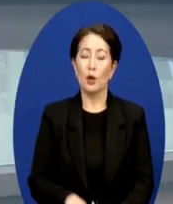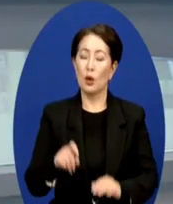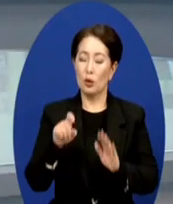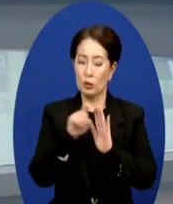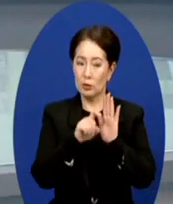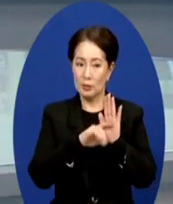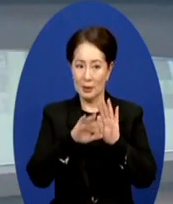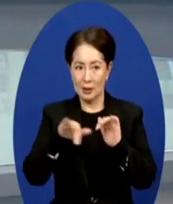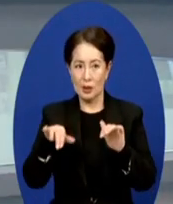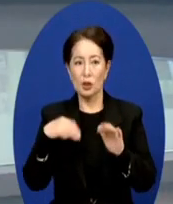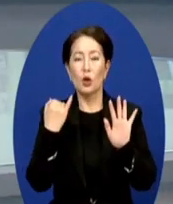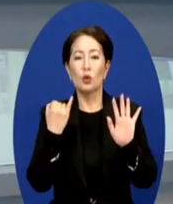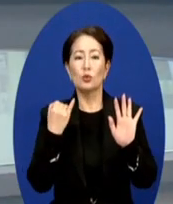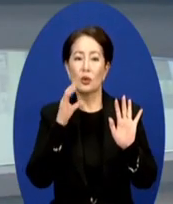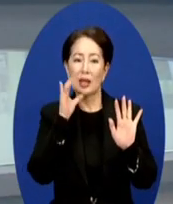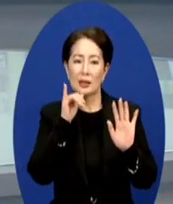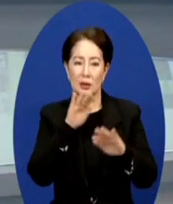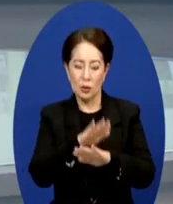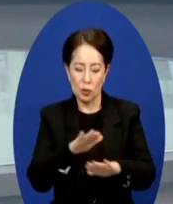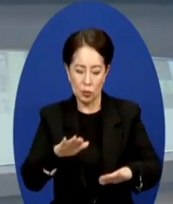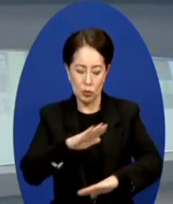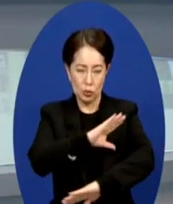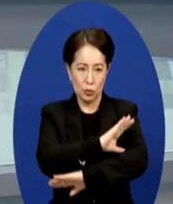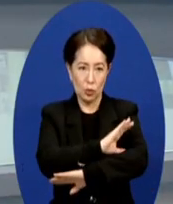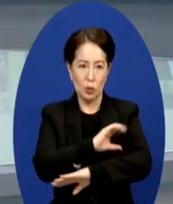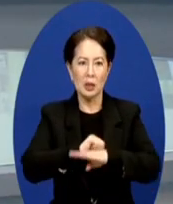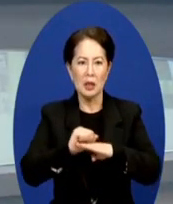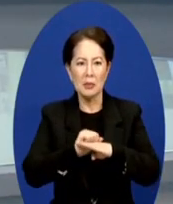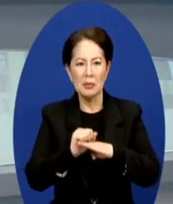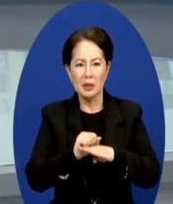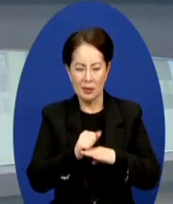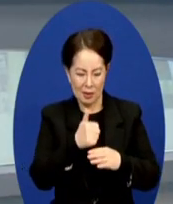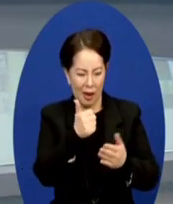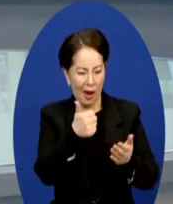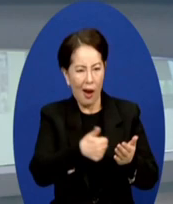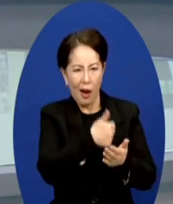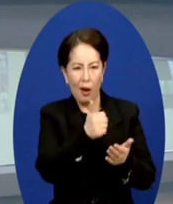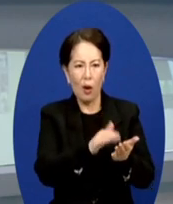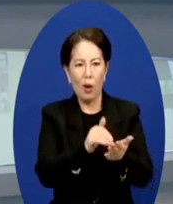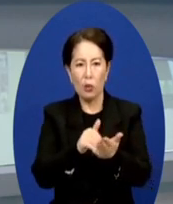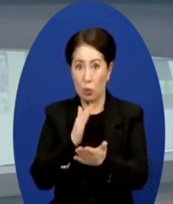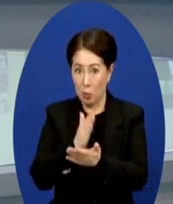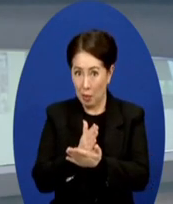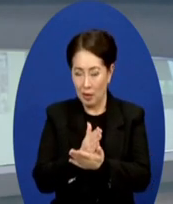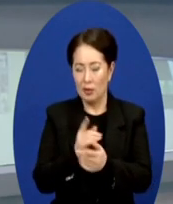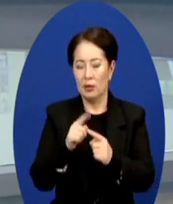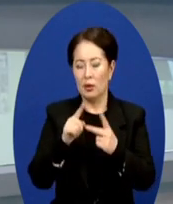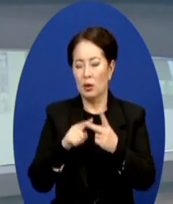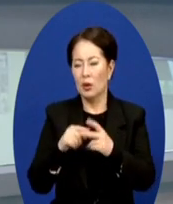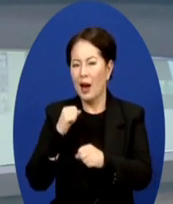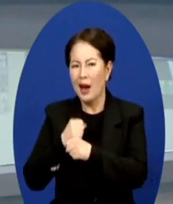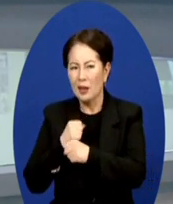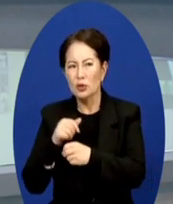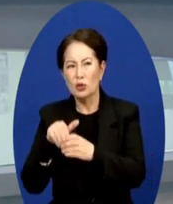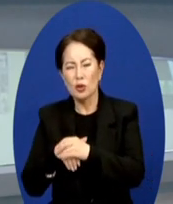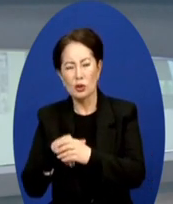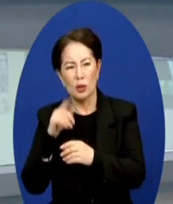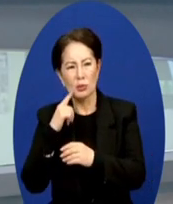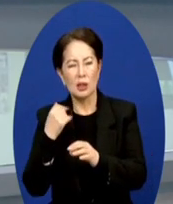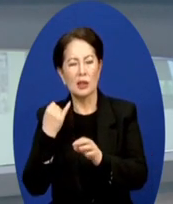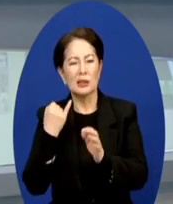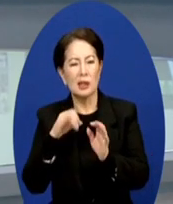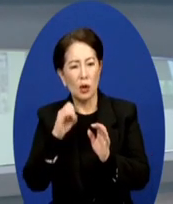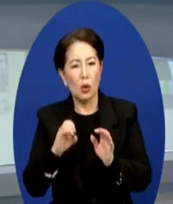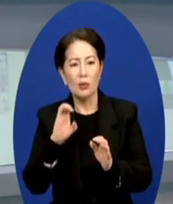Ердөө хөтөлбөрийнхөө дараагийн хэсэгт 6 настай хүүхдийн сургуульд бэлтгэгдсэн байдал хангалтгүй байгаа тухай. Хөтөлмөр эрхэлж байгаа эмэгтэйчүүдийн 60% нь санхүү нийгмийн